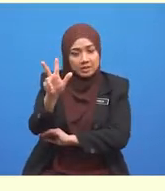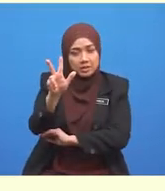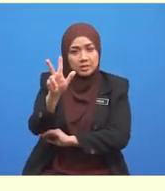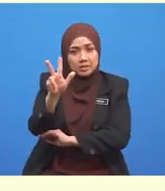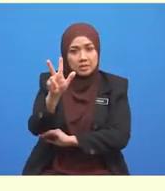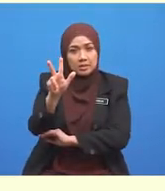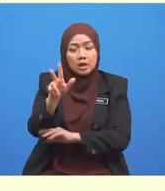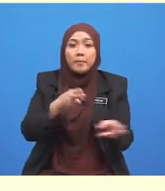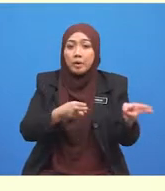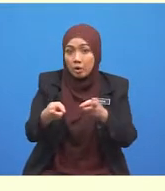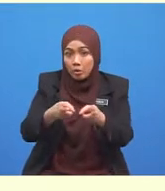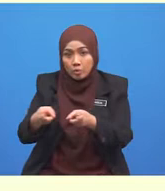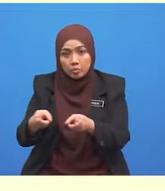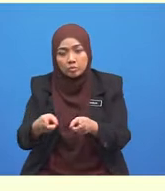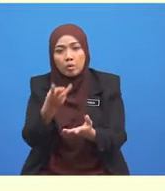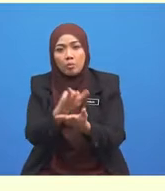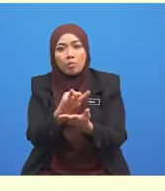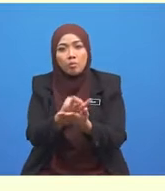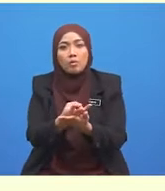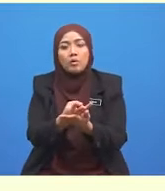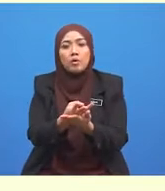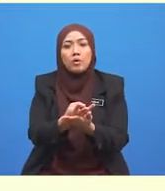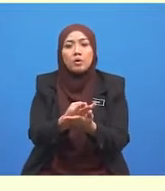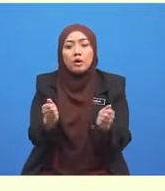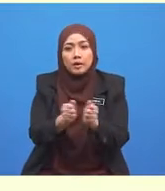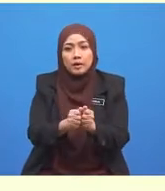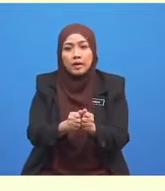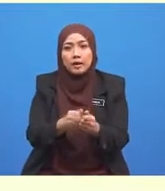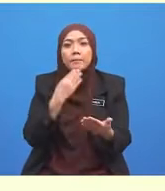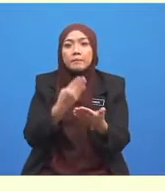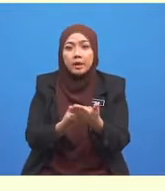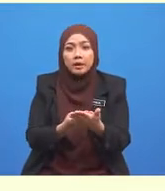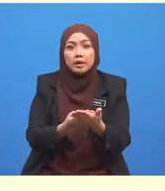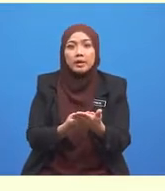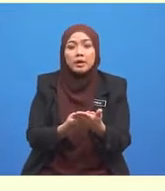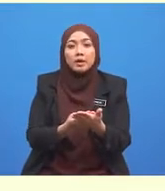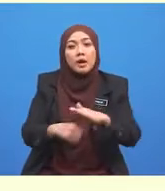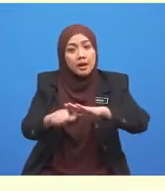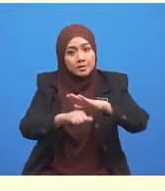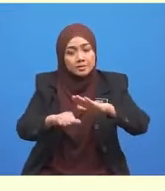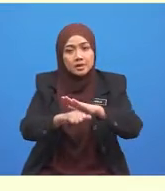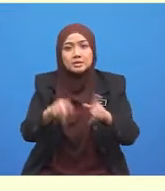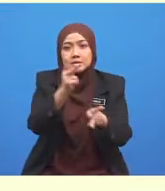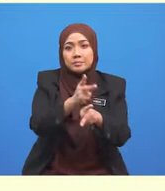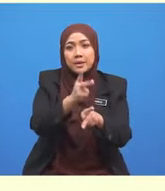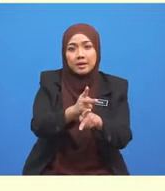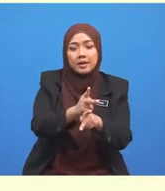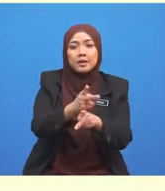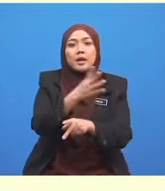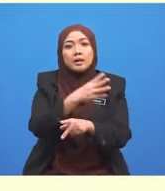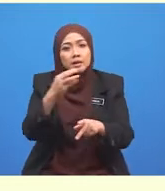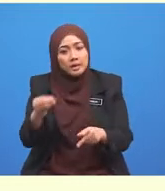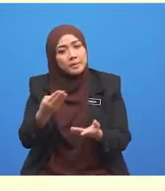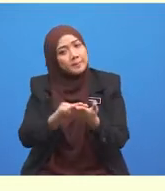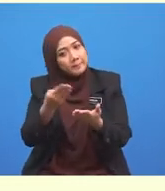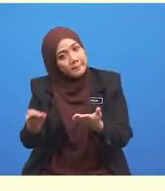ketiga, menguruskan kewangan secara efektif sebagai asas kepada simpanan